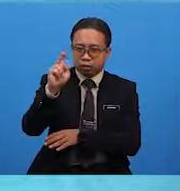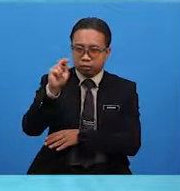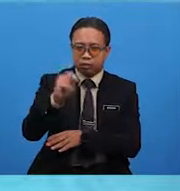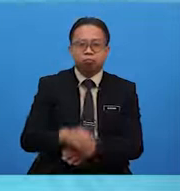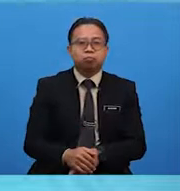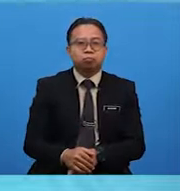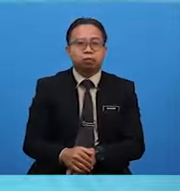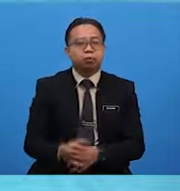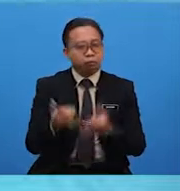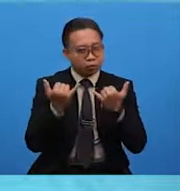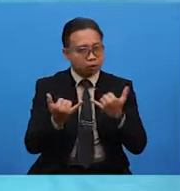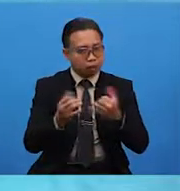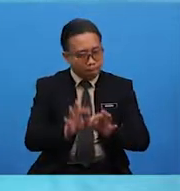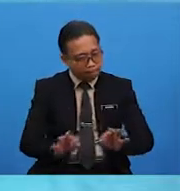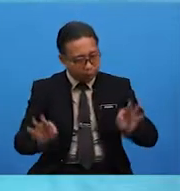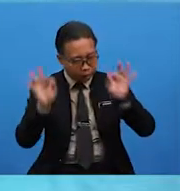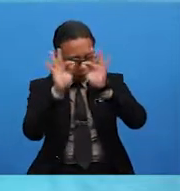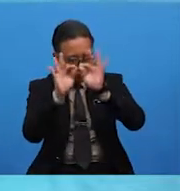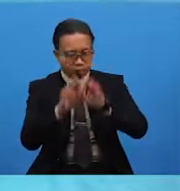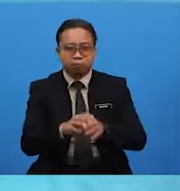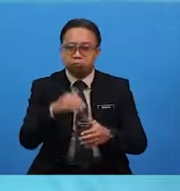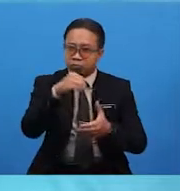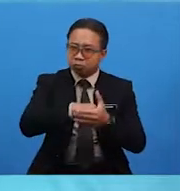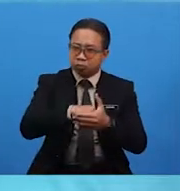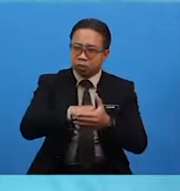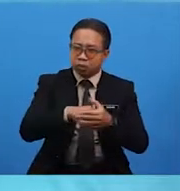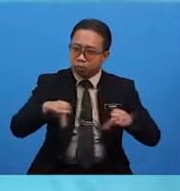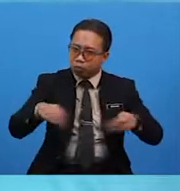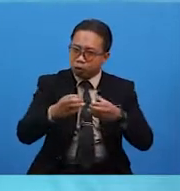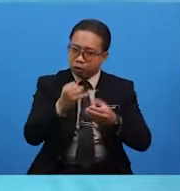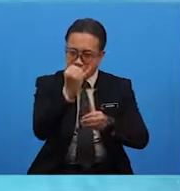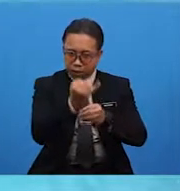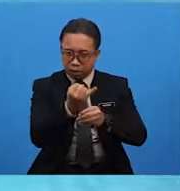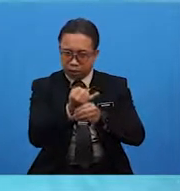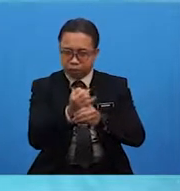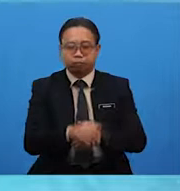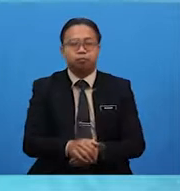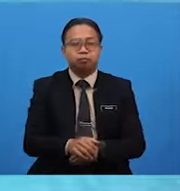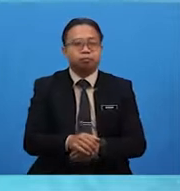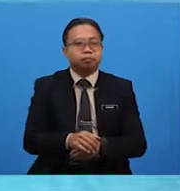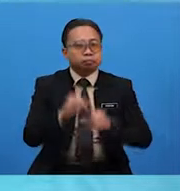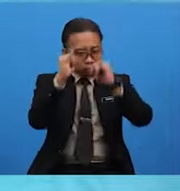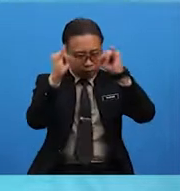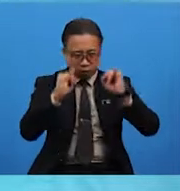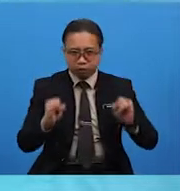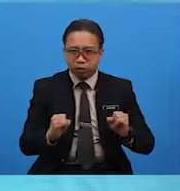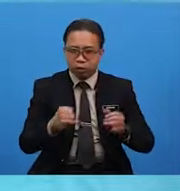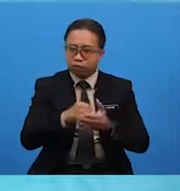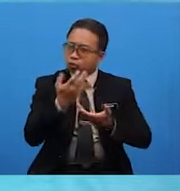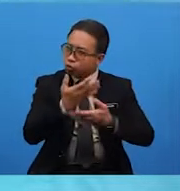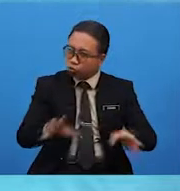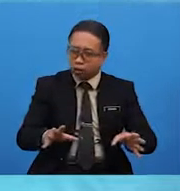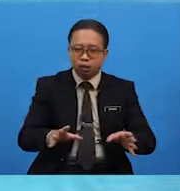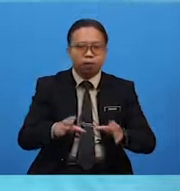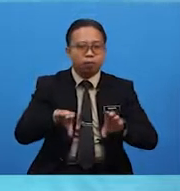yang penting yang membuka evolusi baru dalam pengolahan karya dan image ini sebenarnya telah diolah